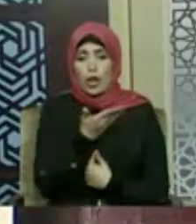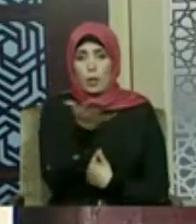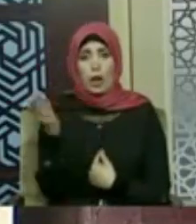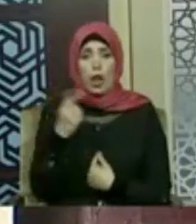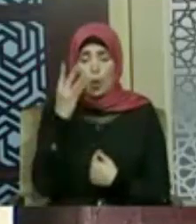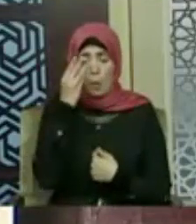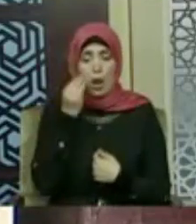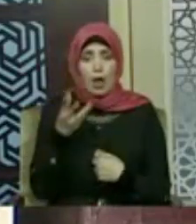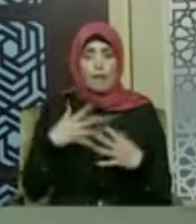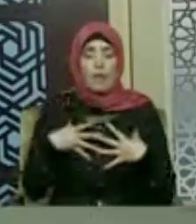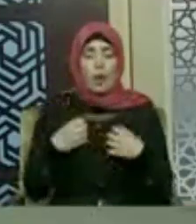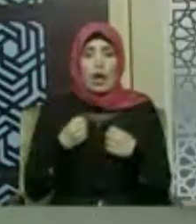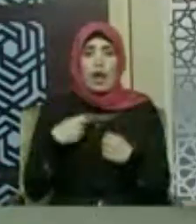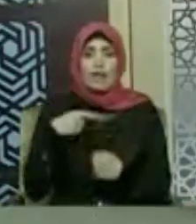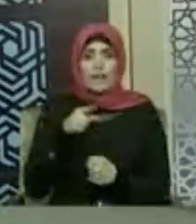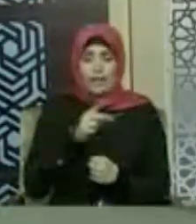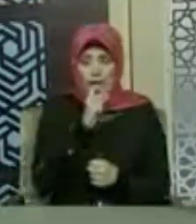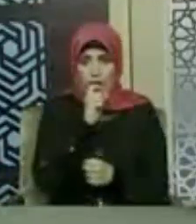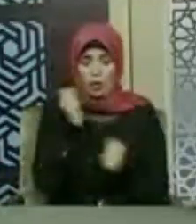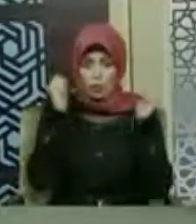الله واستغفروه.